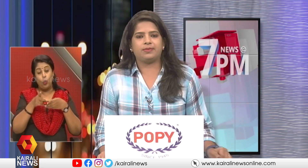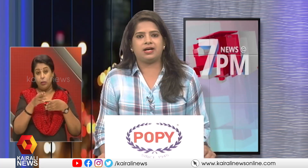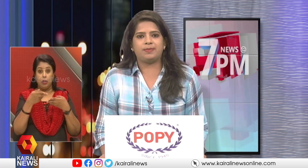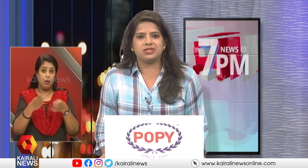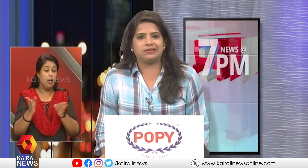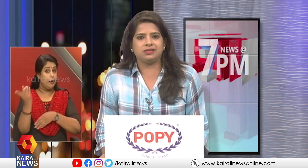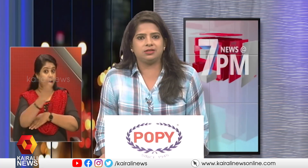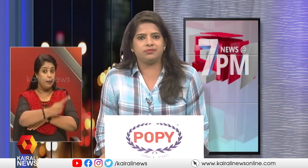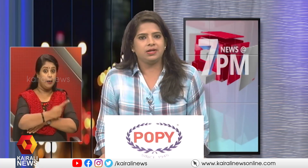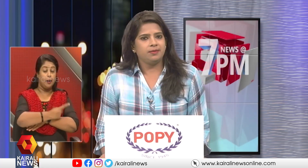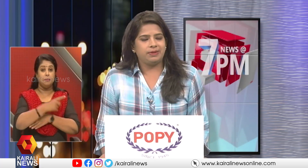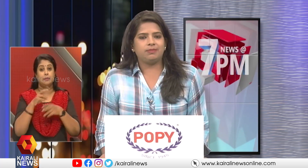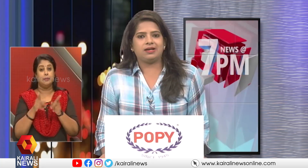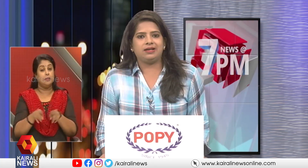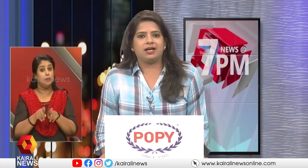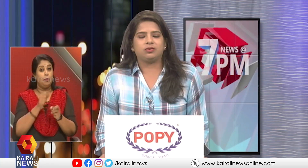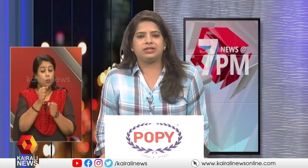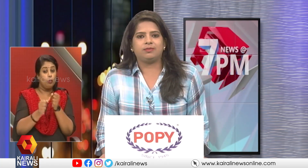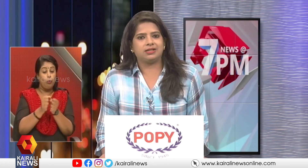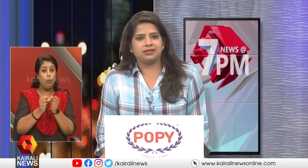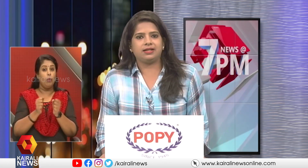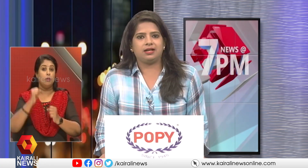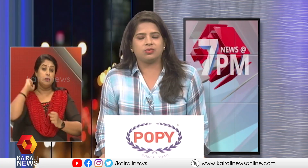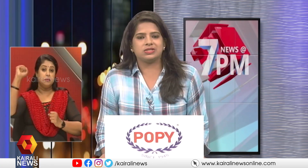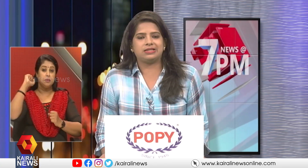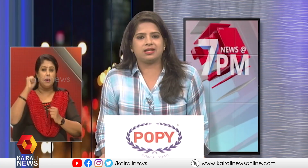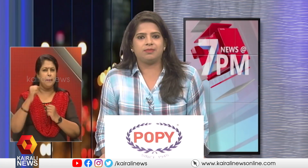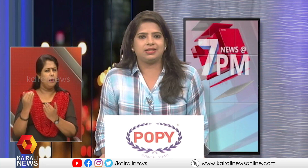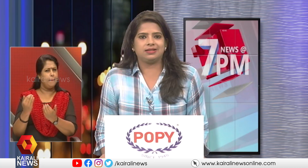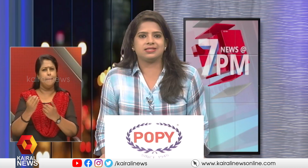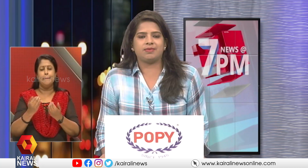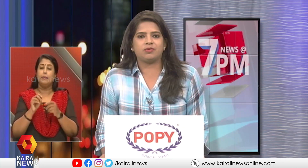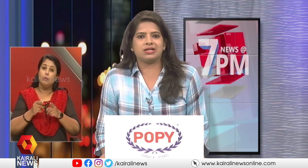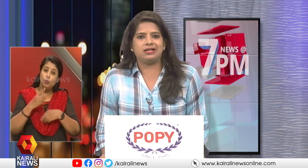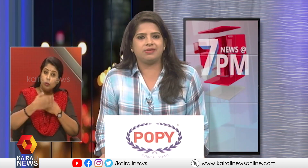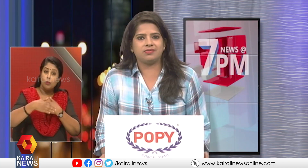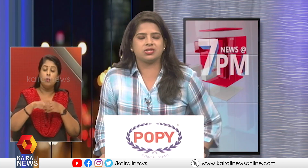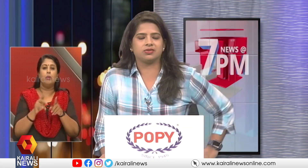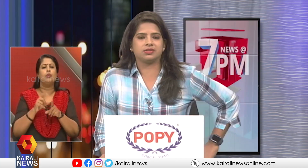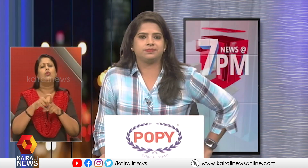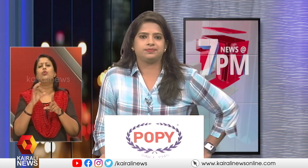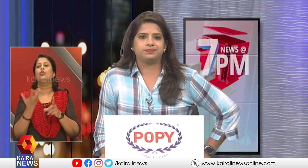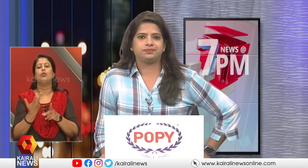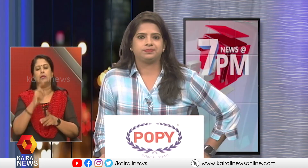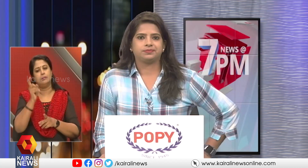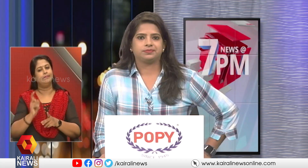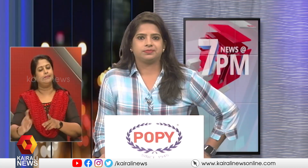തന്നെ മഹാപഞ്ചായത്തിൽ നിന്നും പിന്മാറില്ല എന്നൊരു തീരുമാനത്തിൽ തന്നെയാണോ ഗുസ്തി താരങ്ങൾ? മറ്റെന്തൊക്കെ സമരമുറകളാണ് ഇവർ ആവിഷ്കരിക്കുന്നത്?